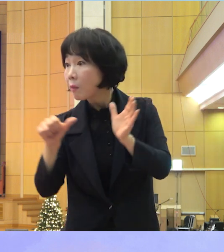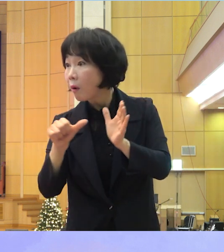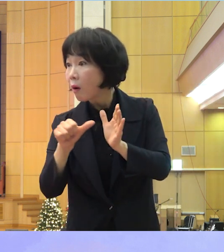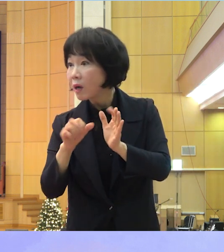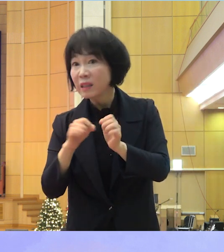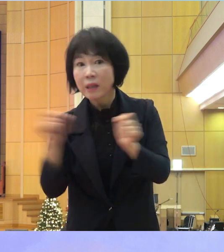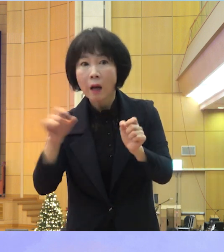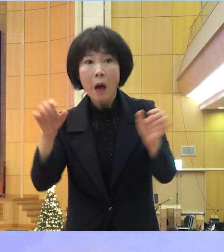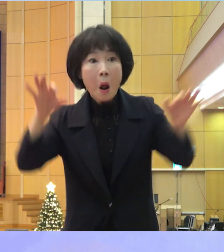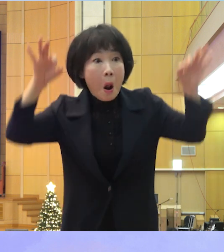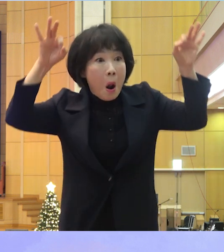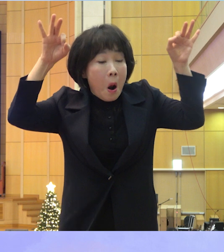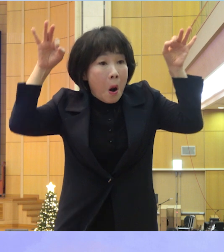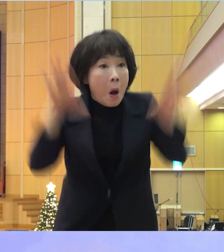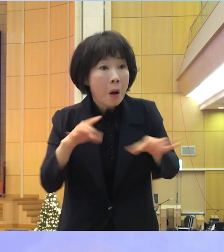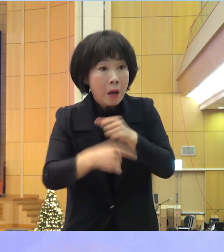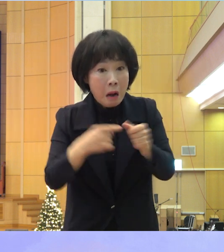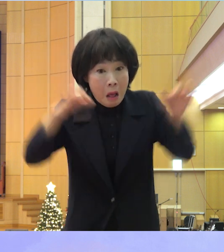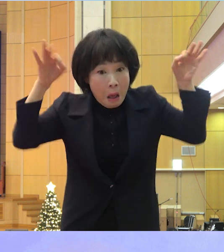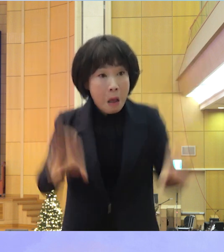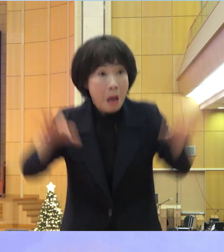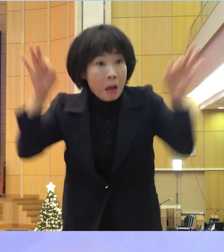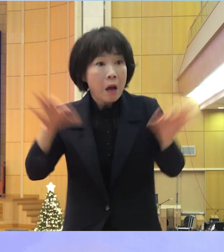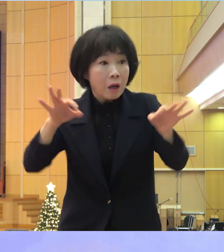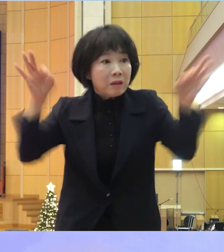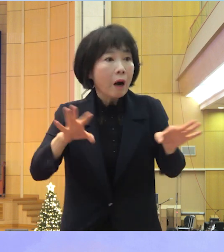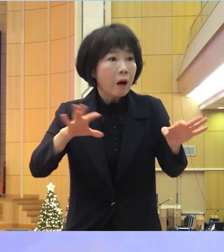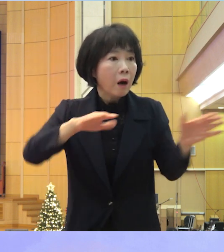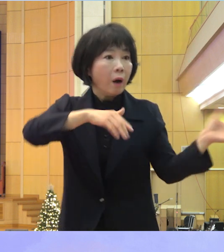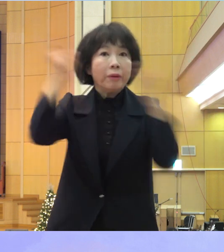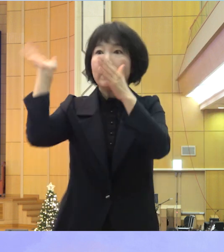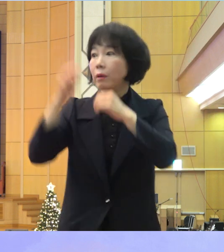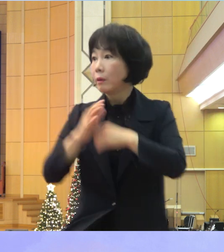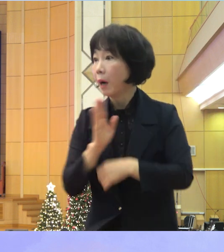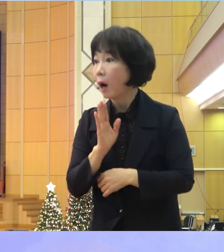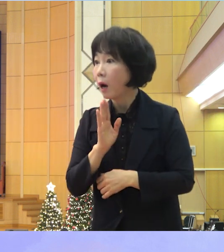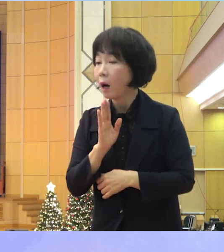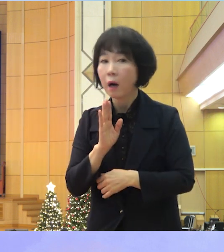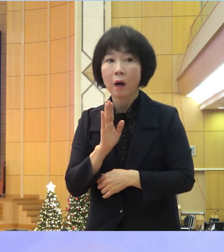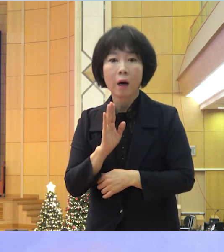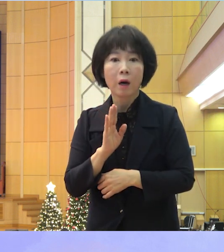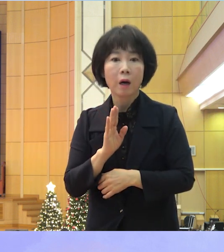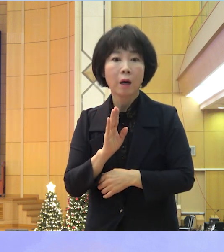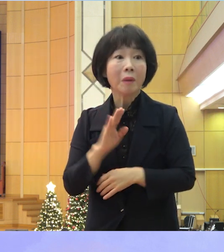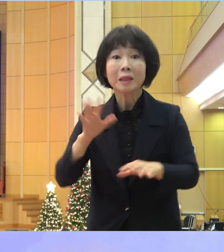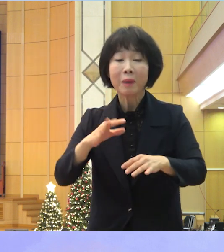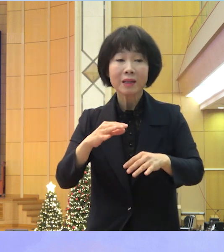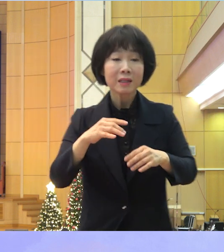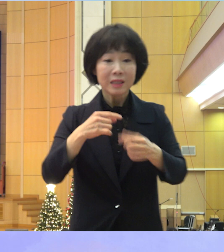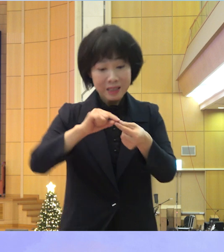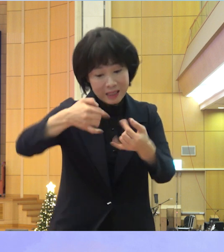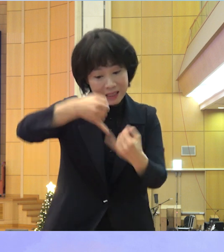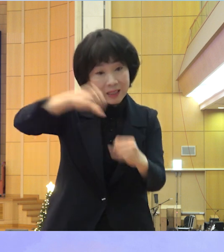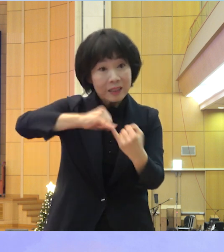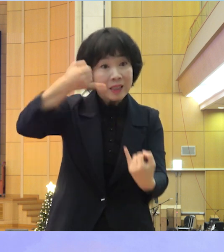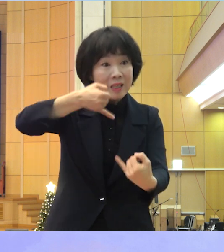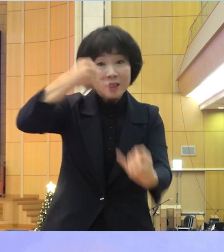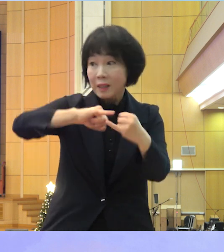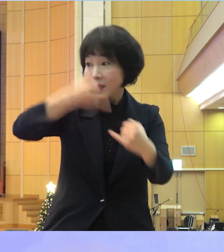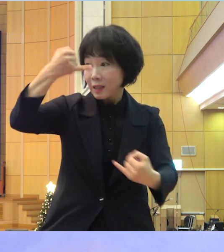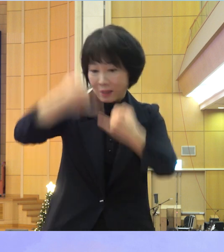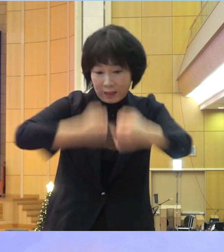하리라. 욥기서에는 배틀 속에, 배틀 속에 실이 막 이렇게 막 풀어지는